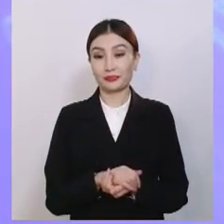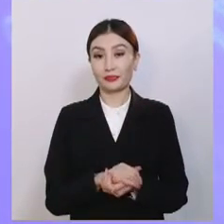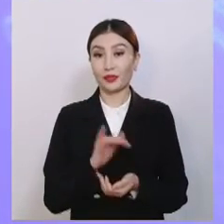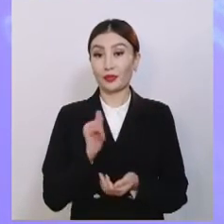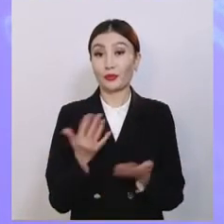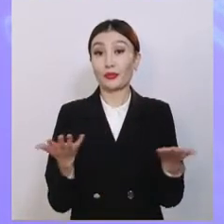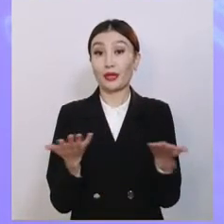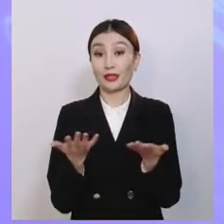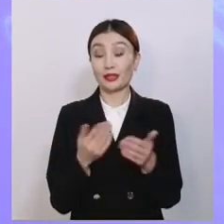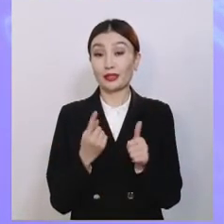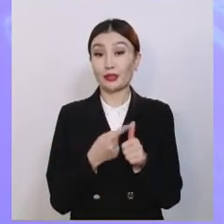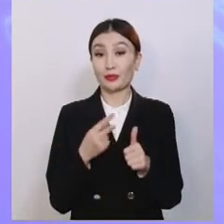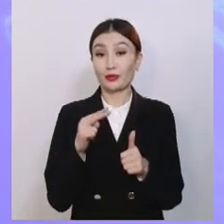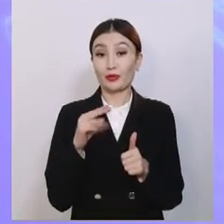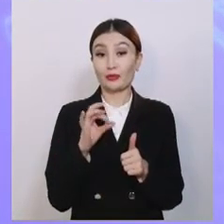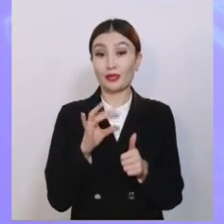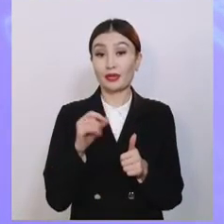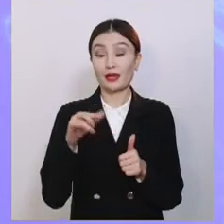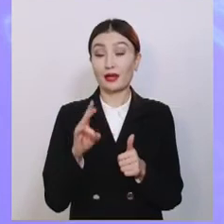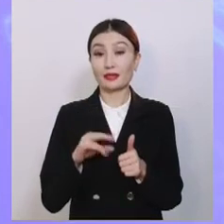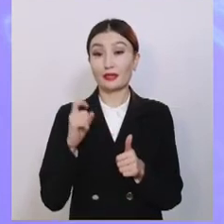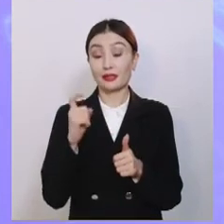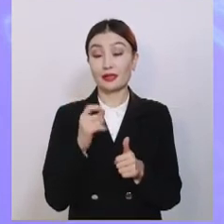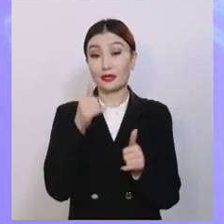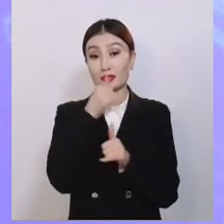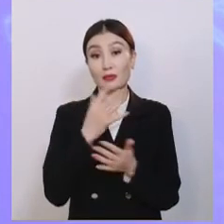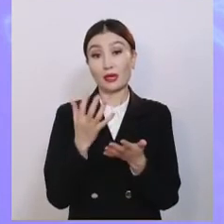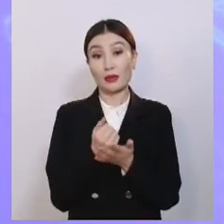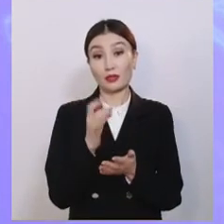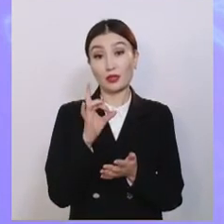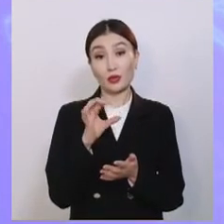У каких имен прилагательных вы не смогли определить род?